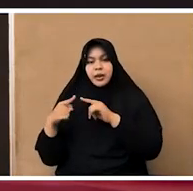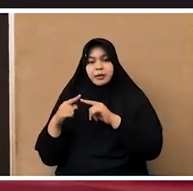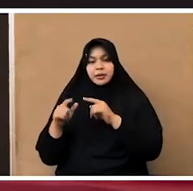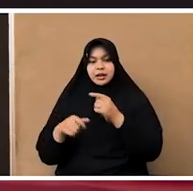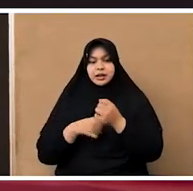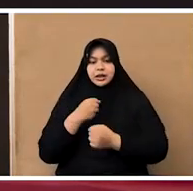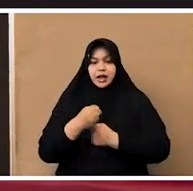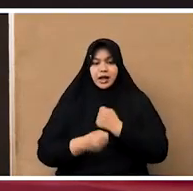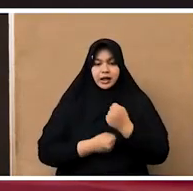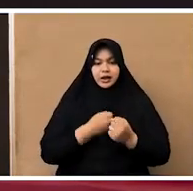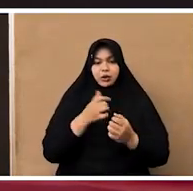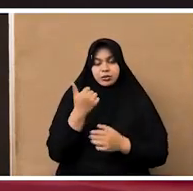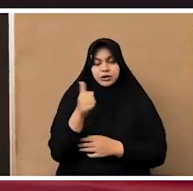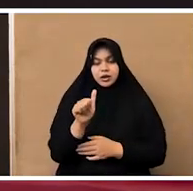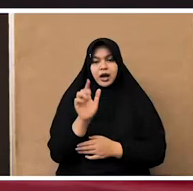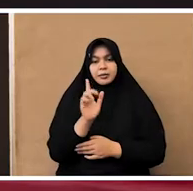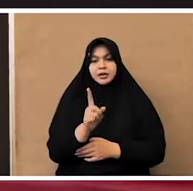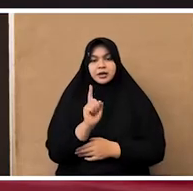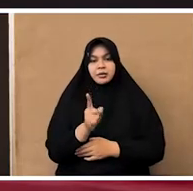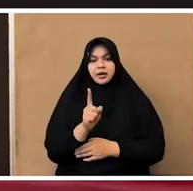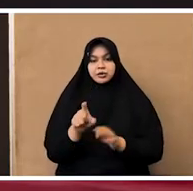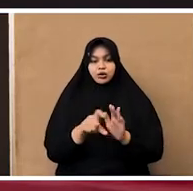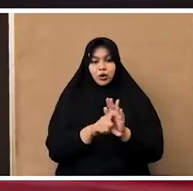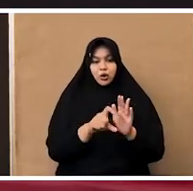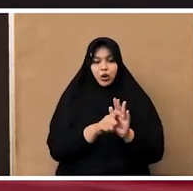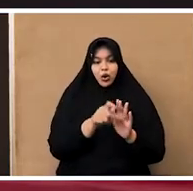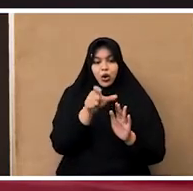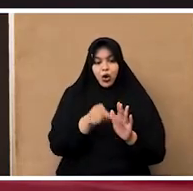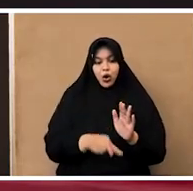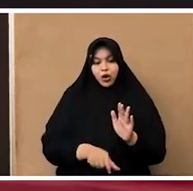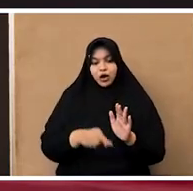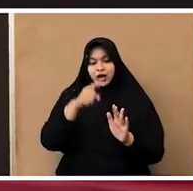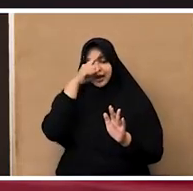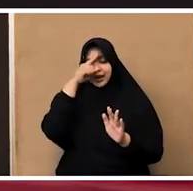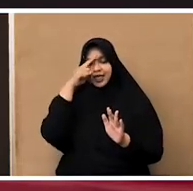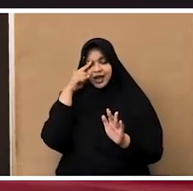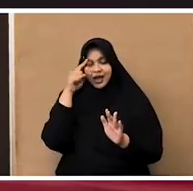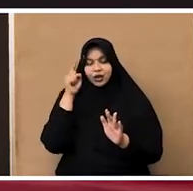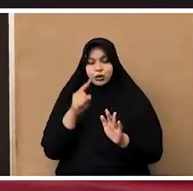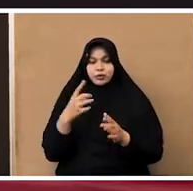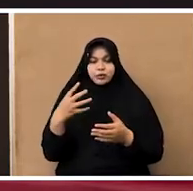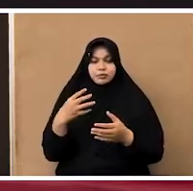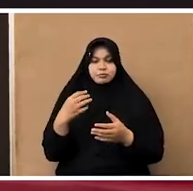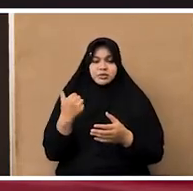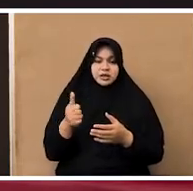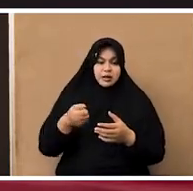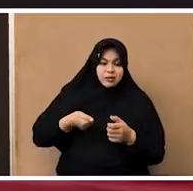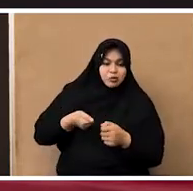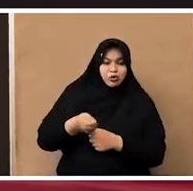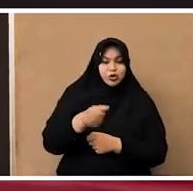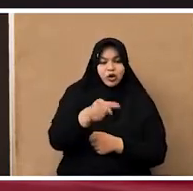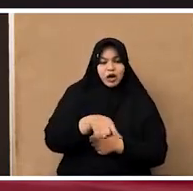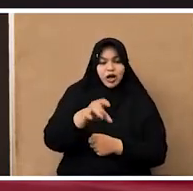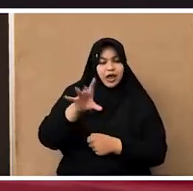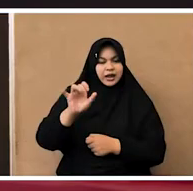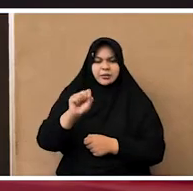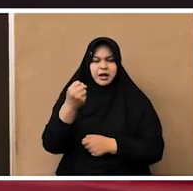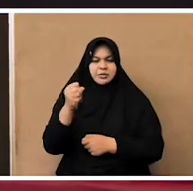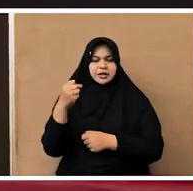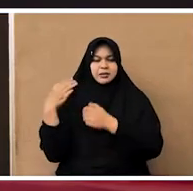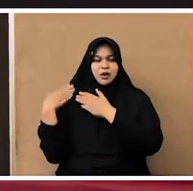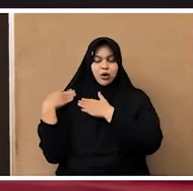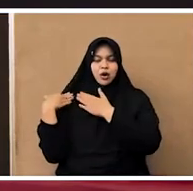tindakan bisa kenapa misalnya orang gila itu kan orang yang dia mampu membunuh toh Tapi kan dia tidak mampu bertanggung jawab